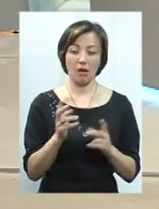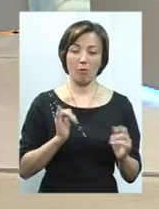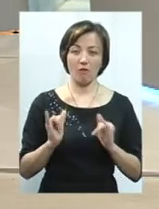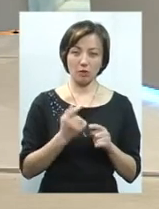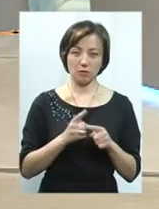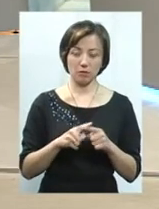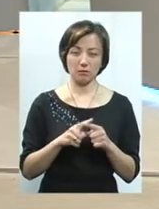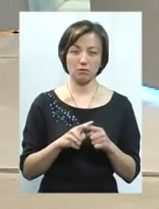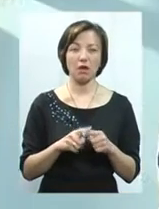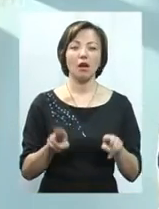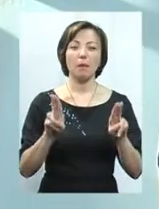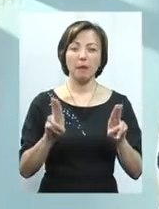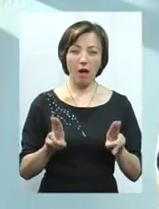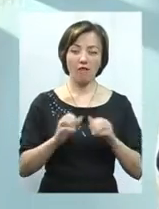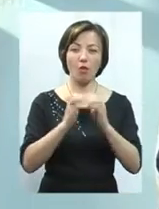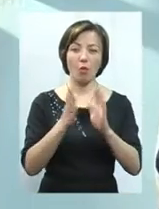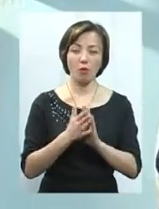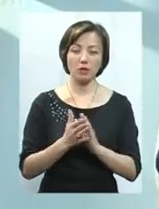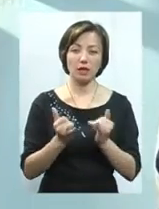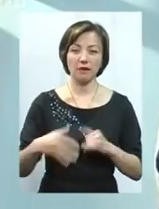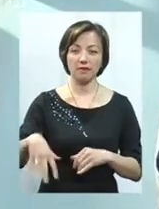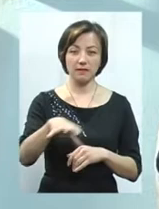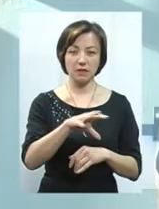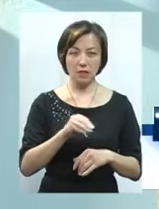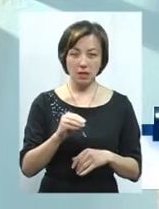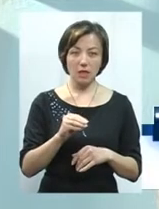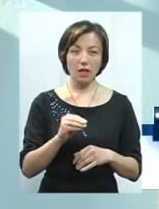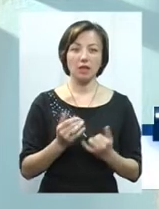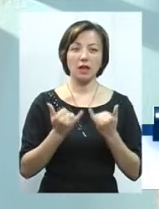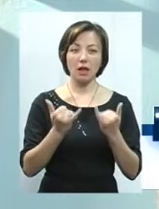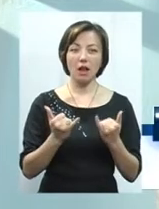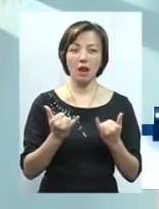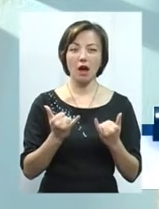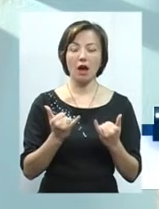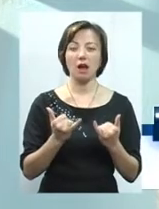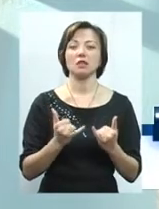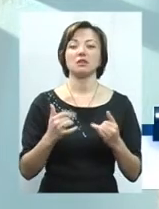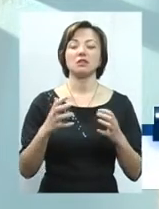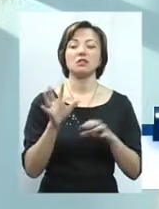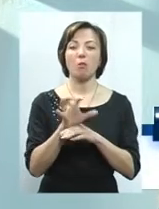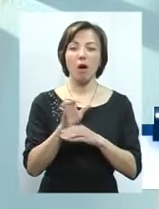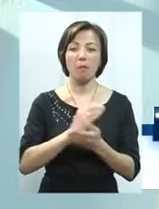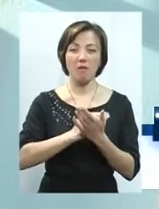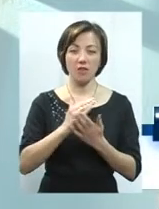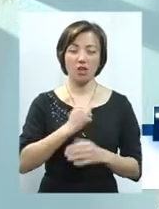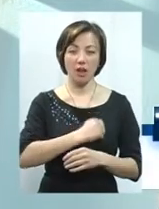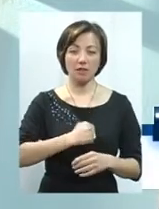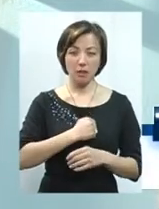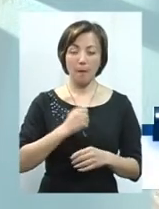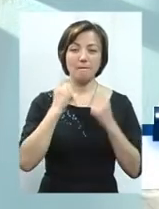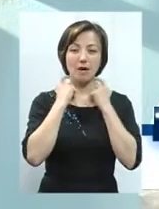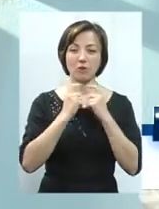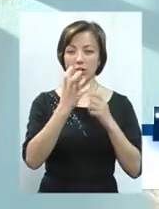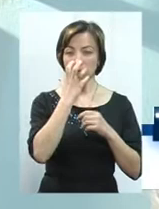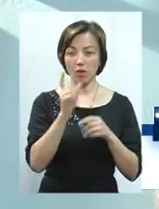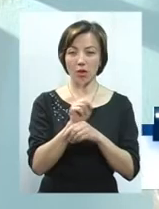з цією правила? Правила общі для всіх, для собак повищеної агресивності – це поводок, намордник. Угу. Ну і нормальний